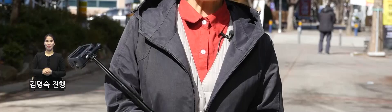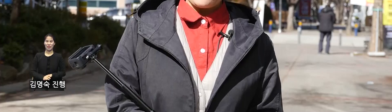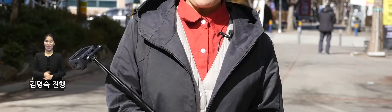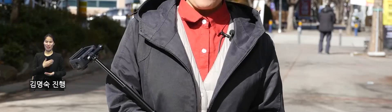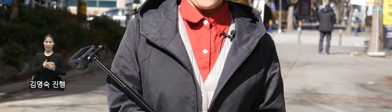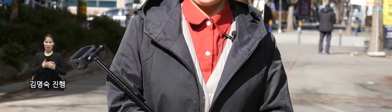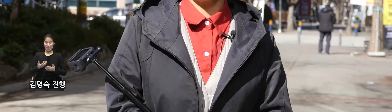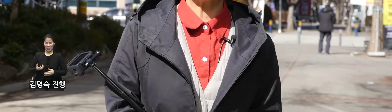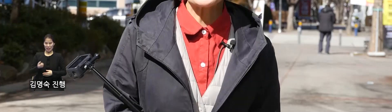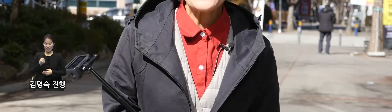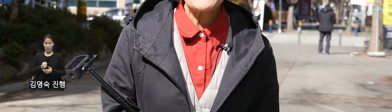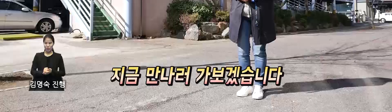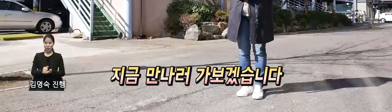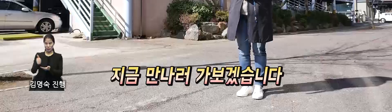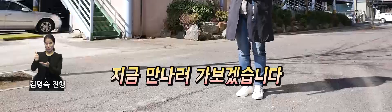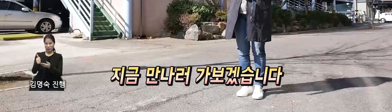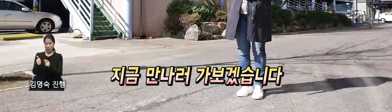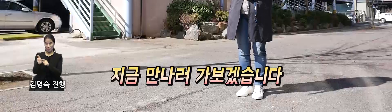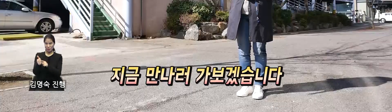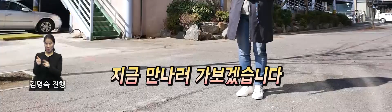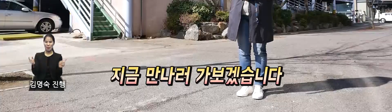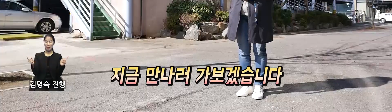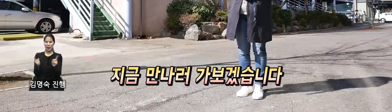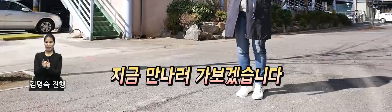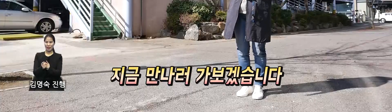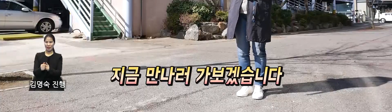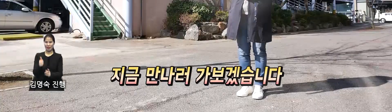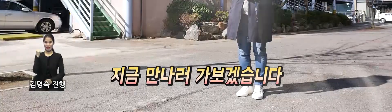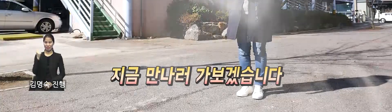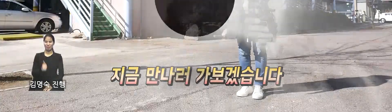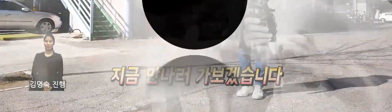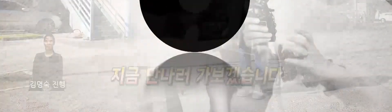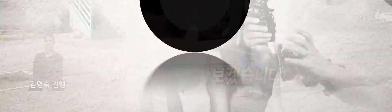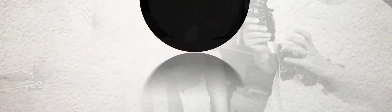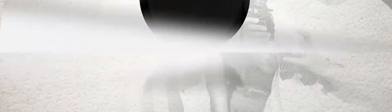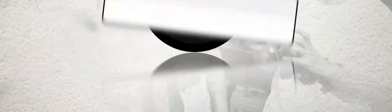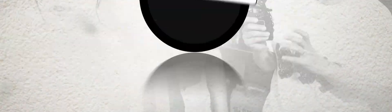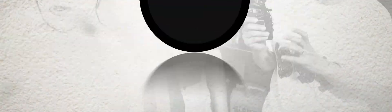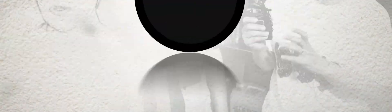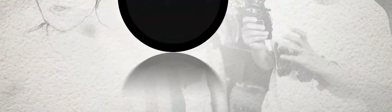설리 유물 한꺼 초등 4 녀의 지금 만나보러 가도록 하겠습니다